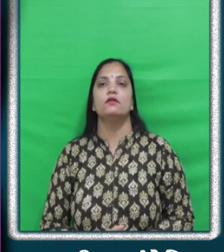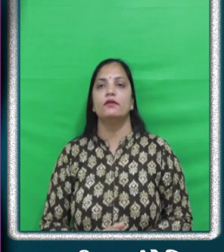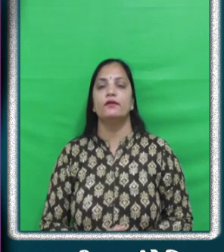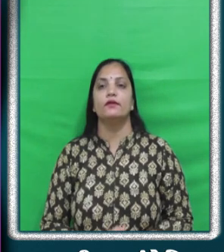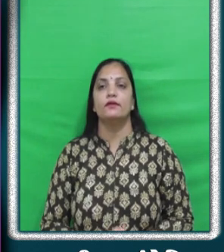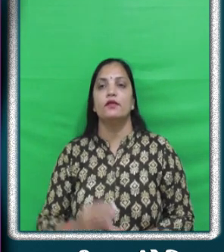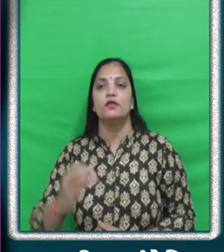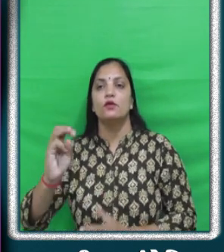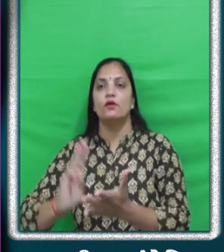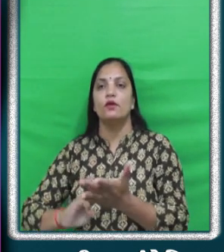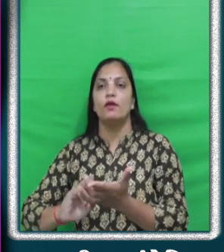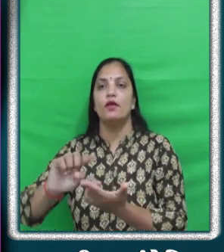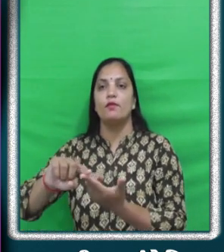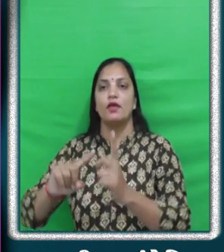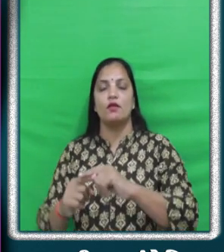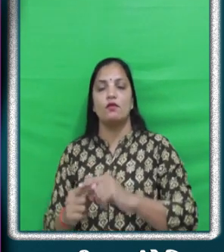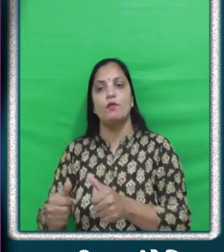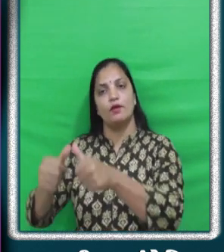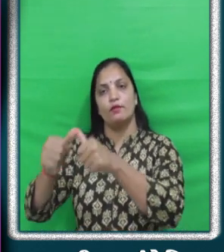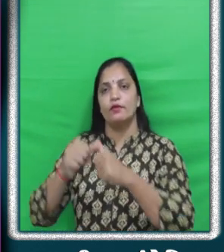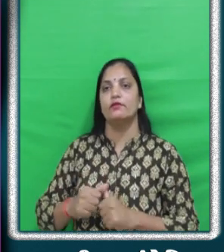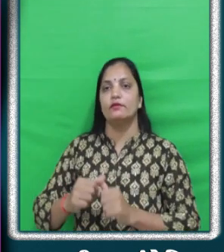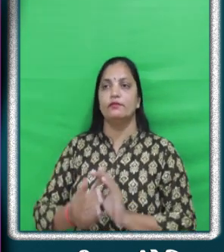મને જણાવવાનું છે,